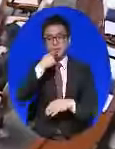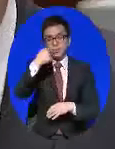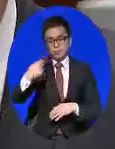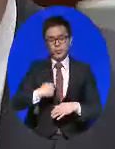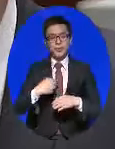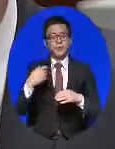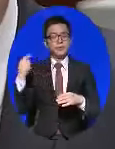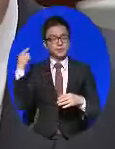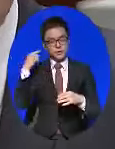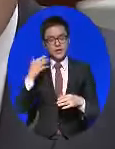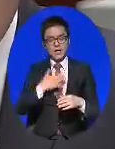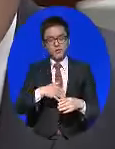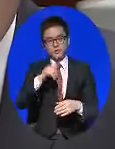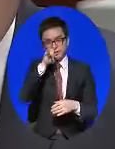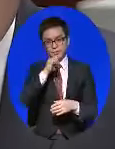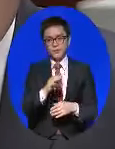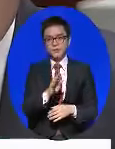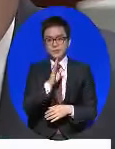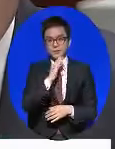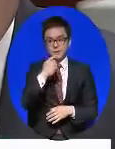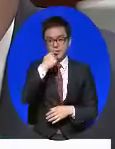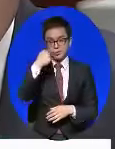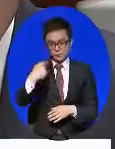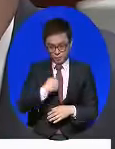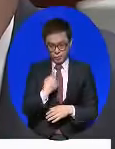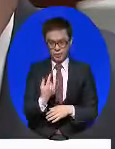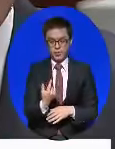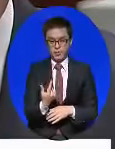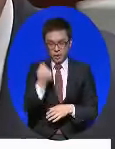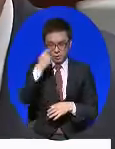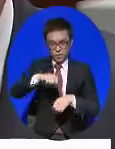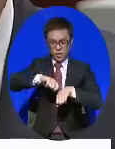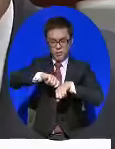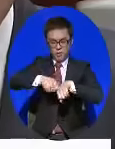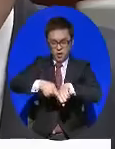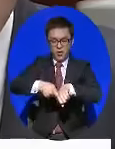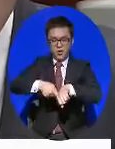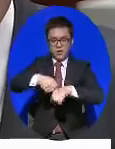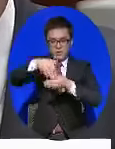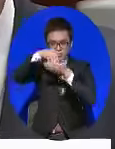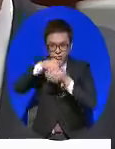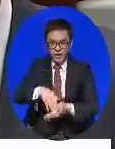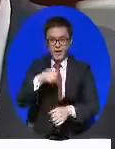인정했습니다. 제가 보고받는 즉시 엄정하게 처리하라고